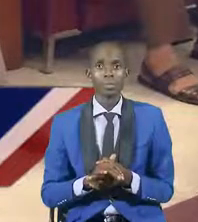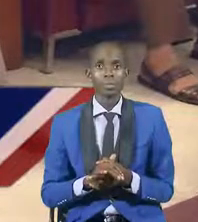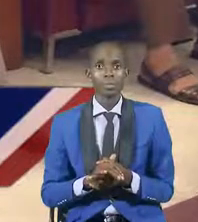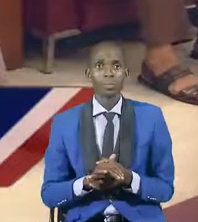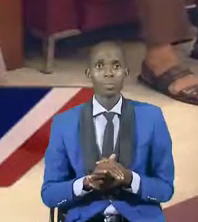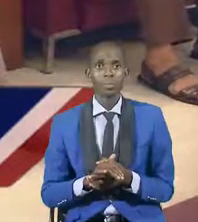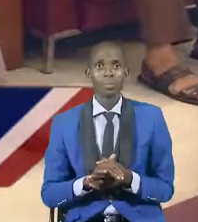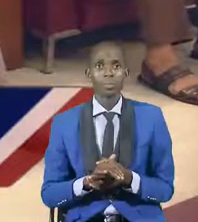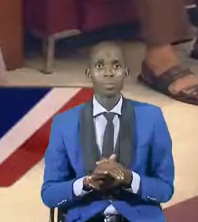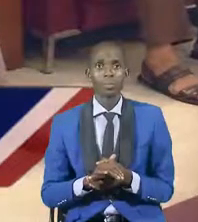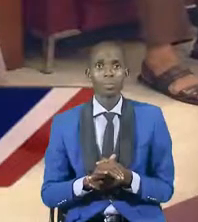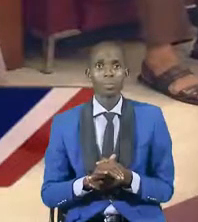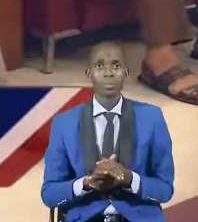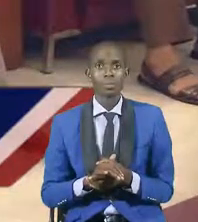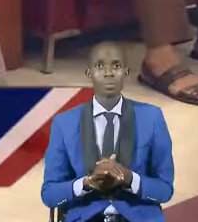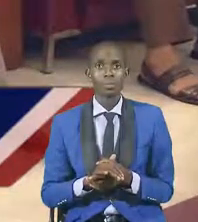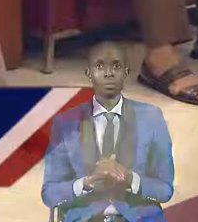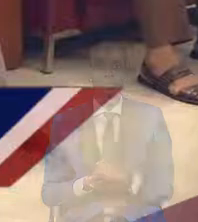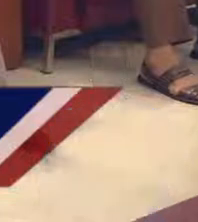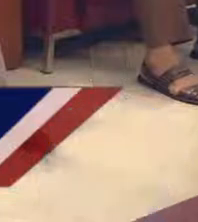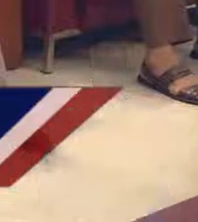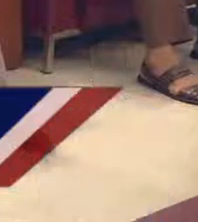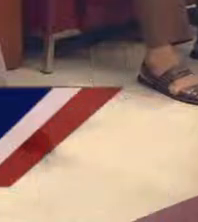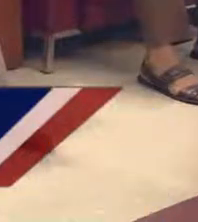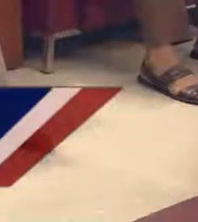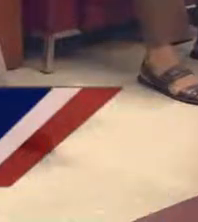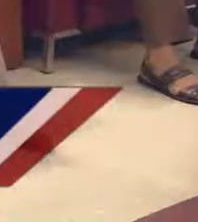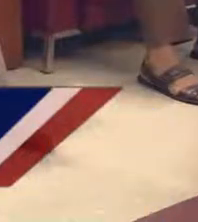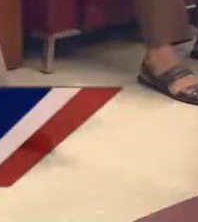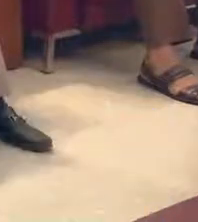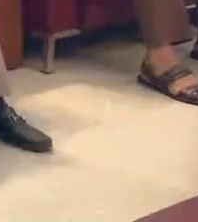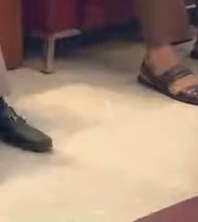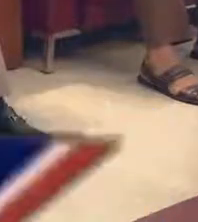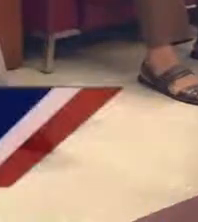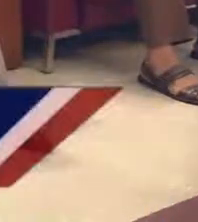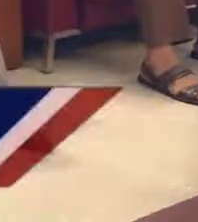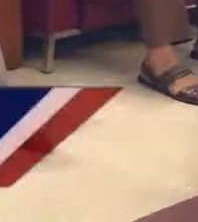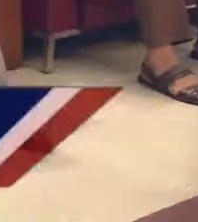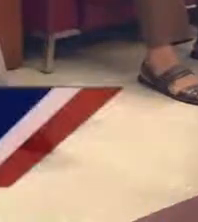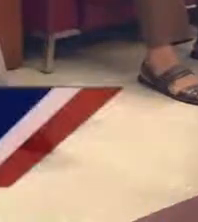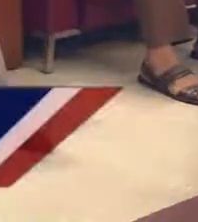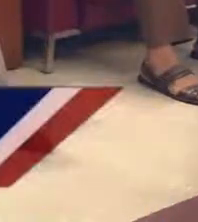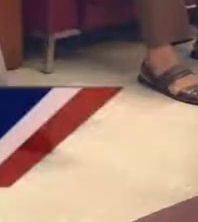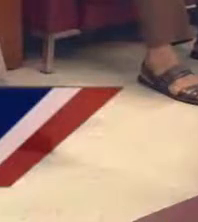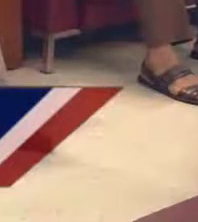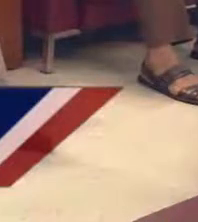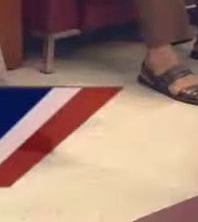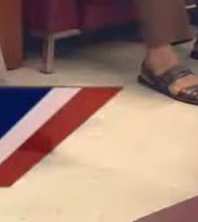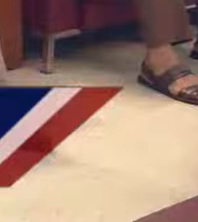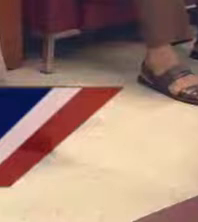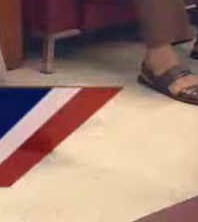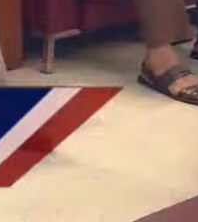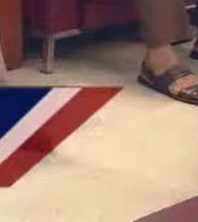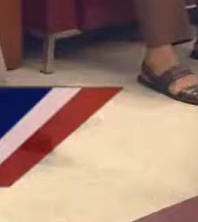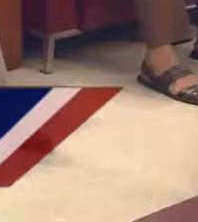Dieu dans la conversion des païens, dans la conversion de tous. Deuxième point, la compréhension